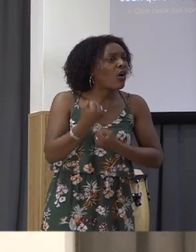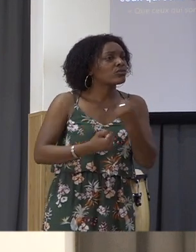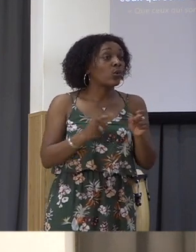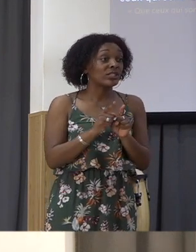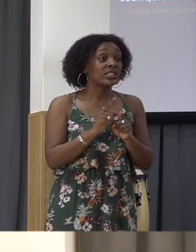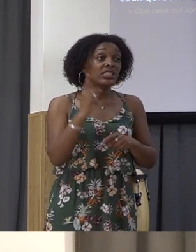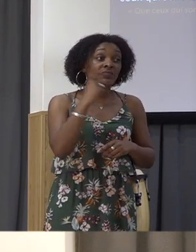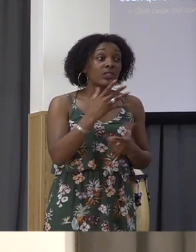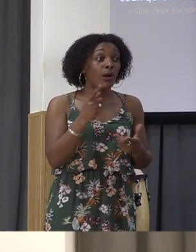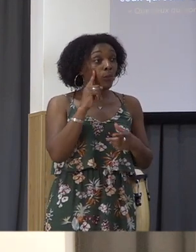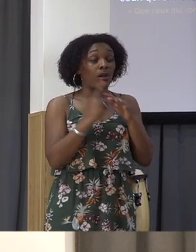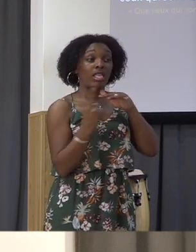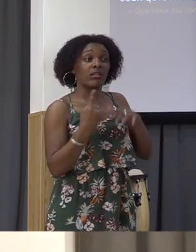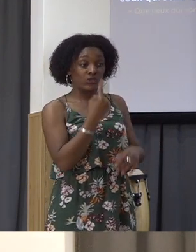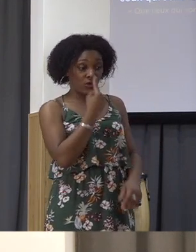seul.